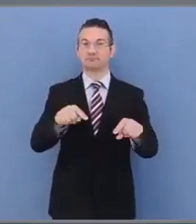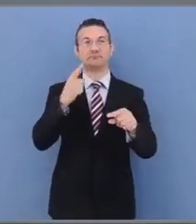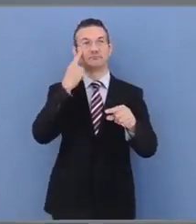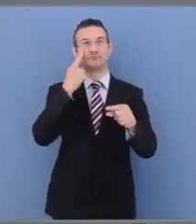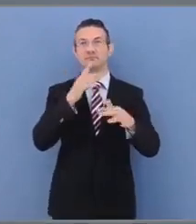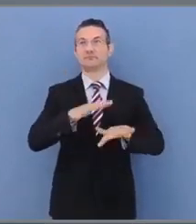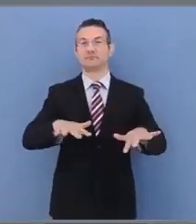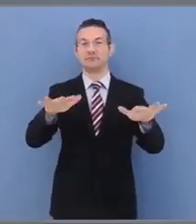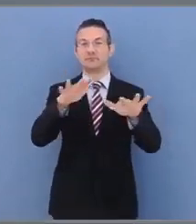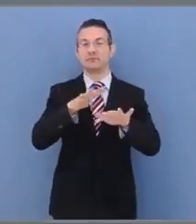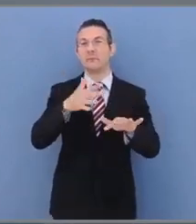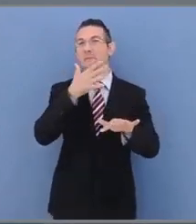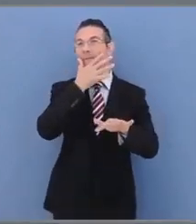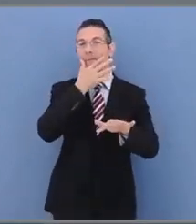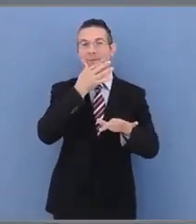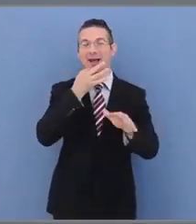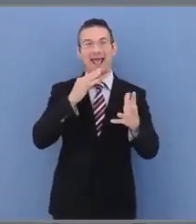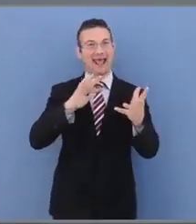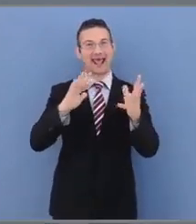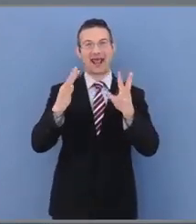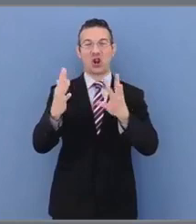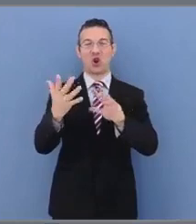bello.